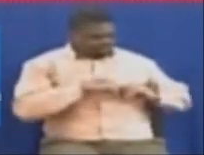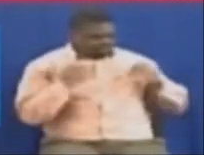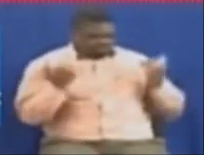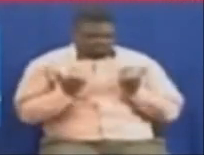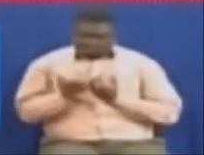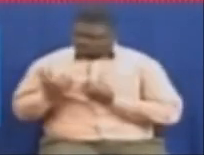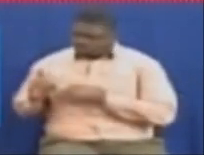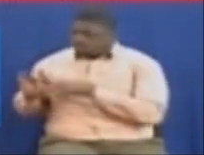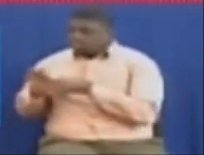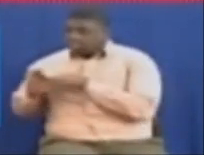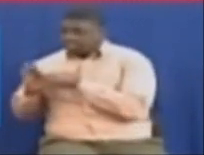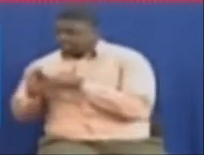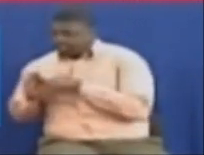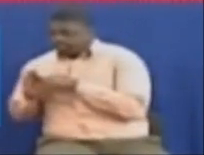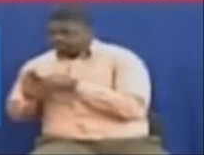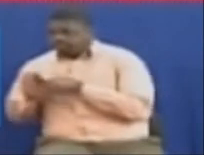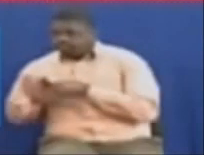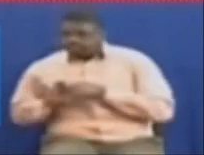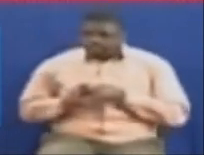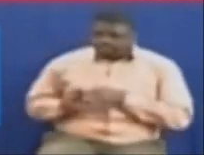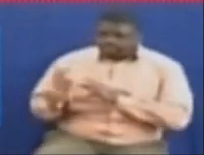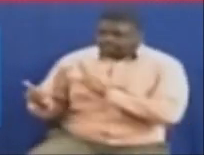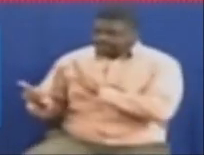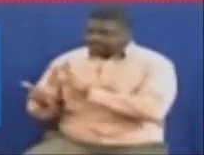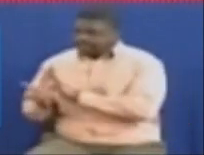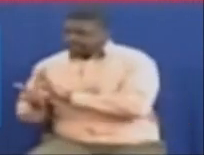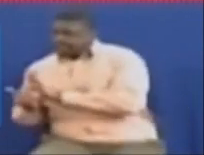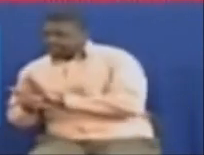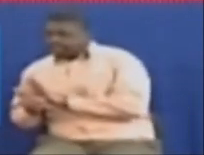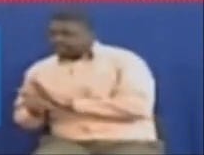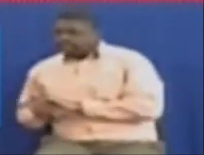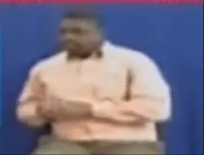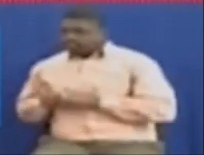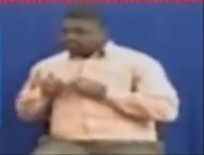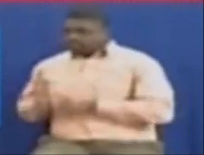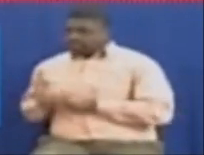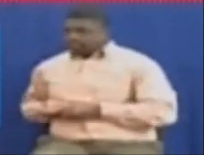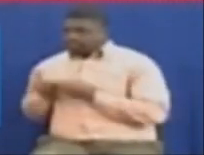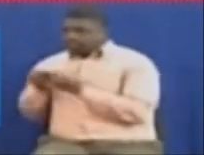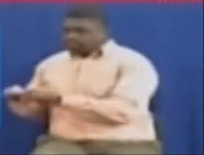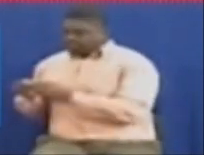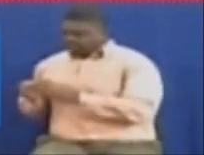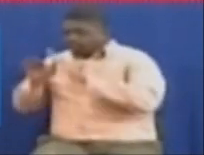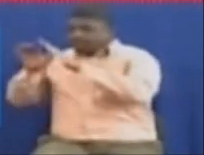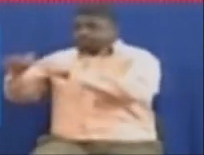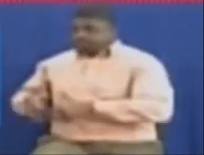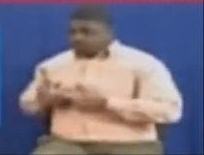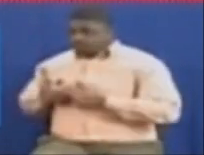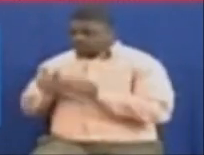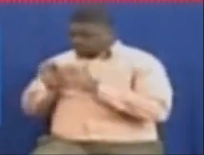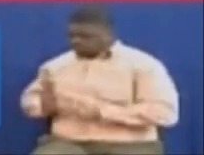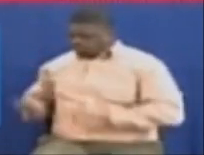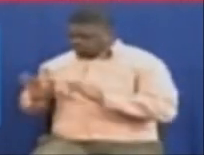kubadili mafunzo kwa wote wale ambao wanashiriki ushirika waende kwenye chuo kile